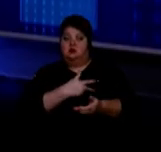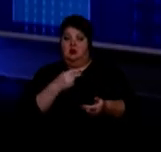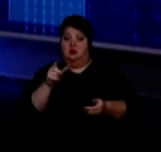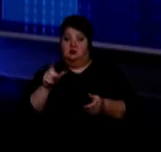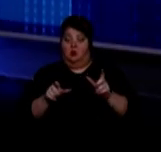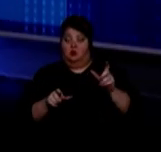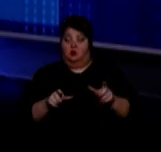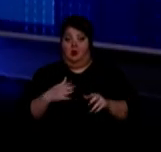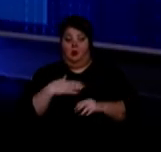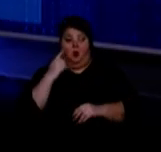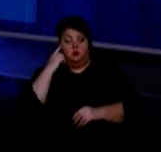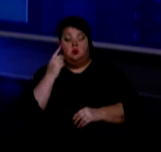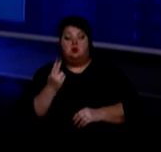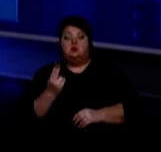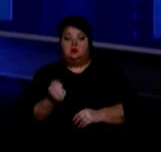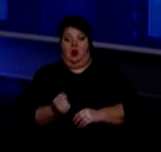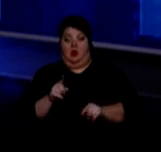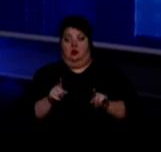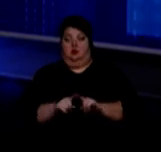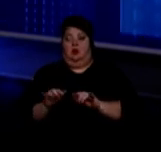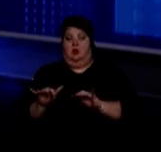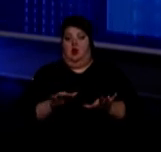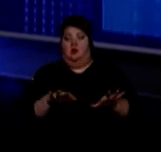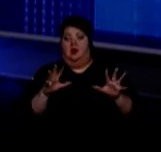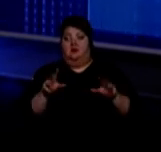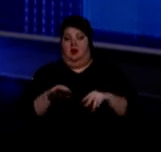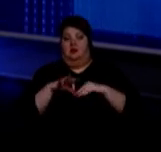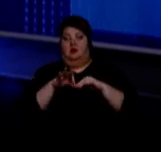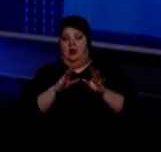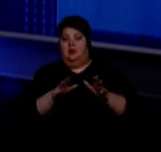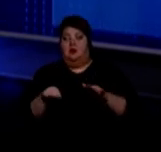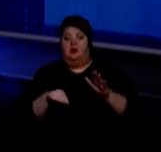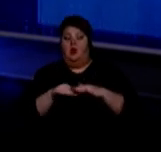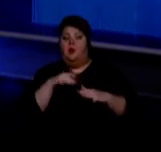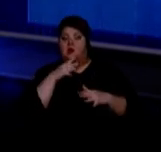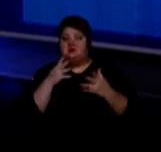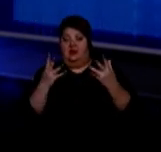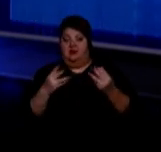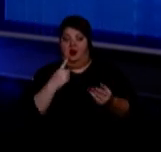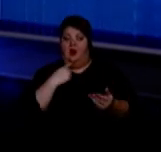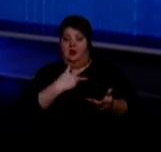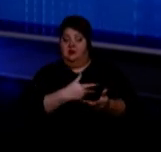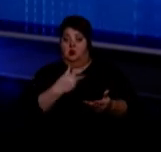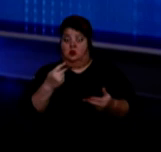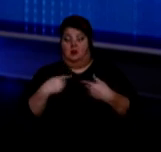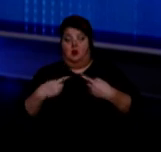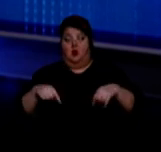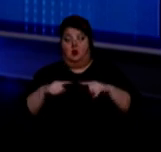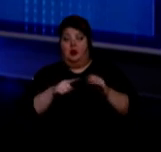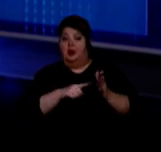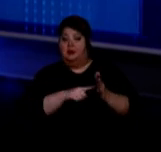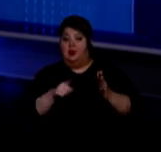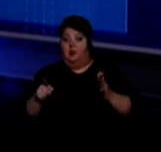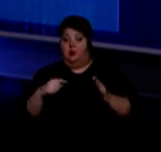да. Це, такі акції взагалі вони відбуваються не тільки під час Дня донора, а ми їх організовуємо і на протязі